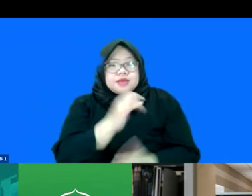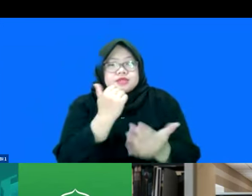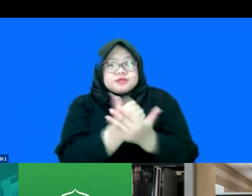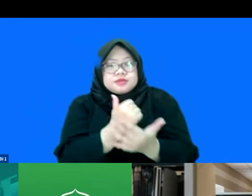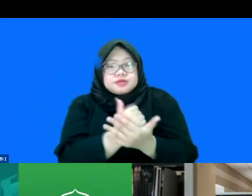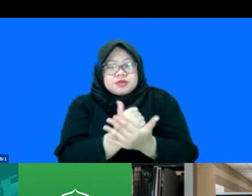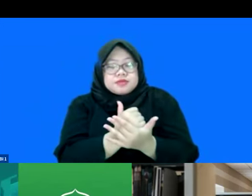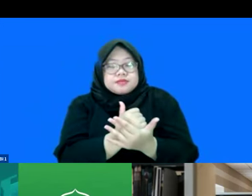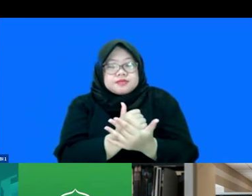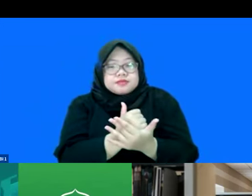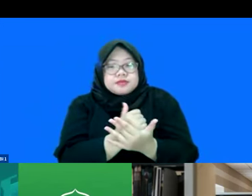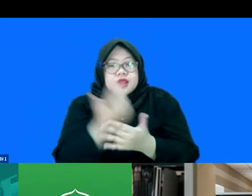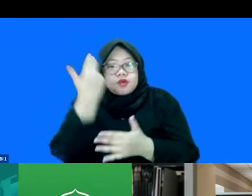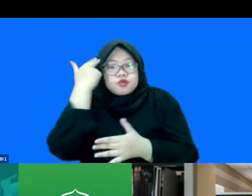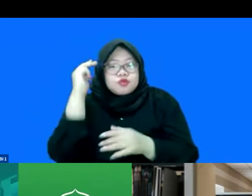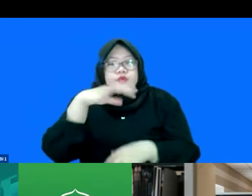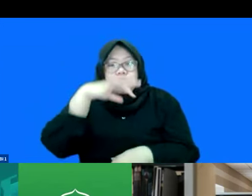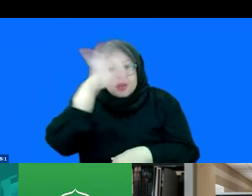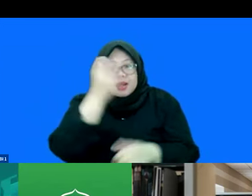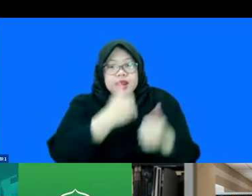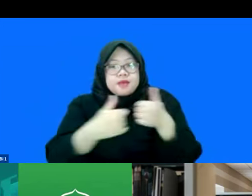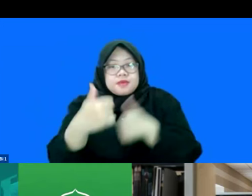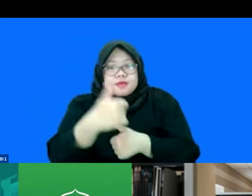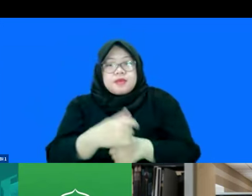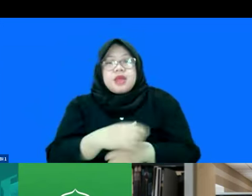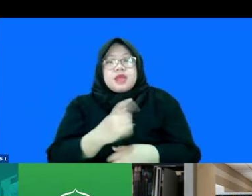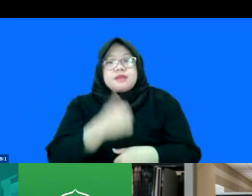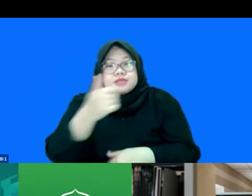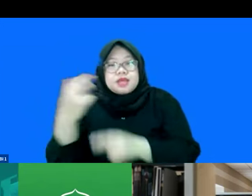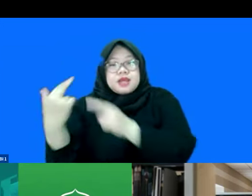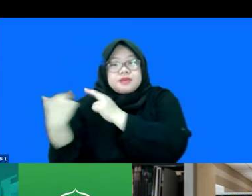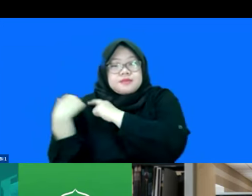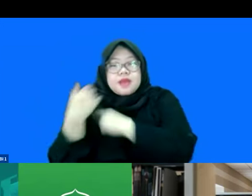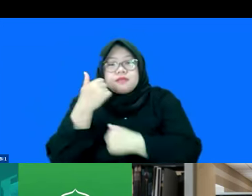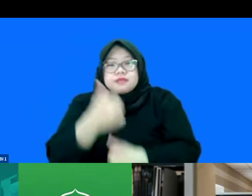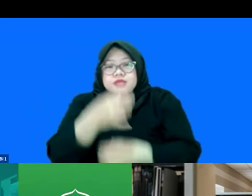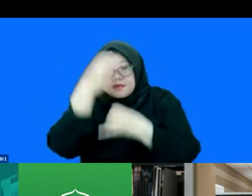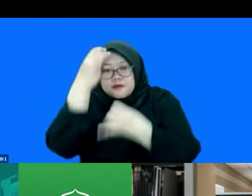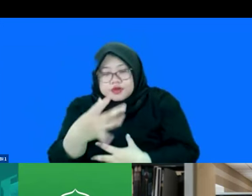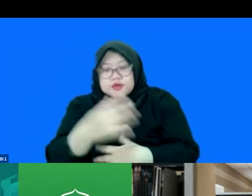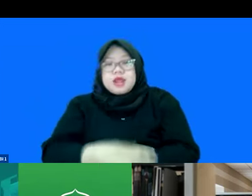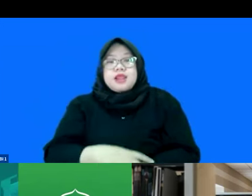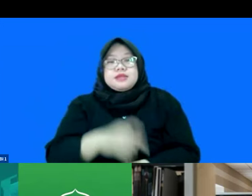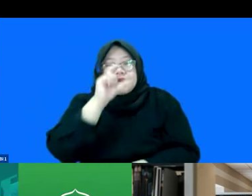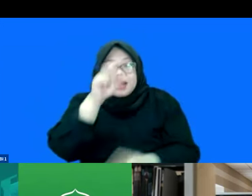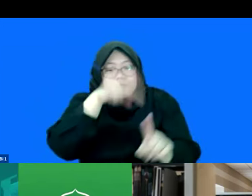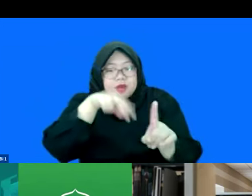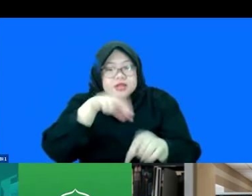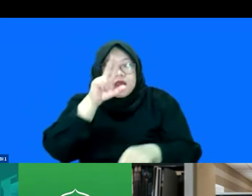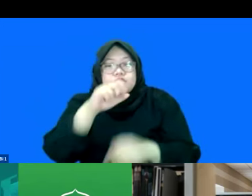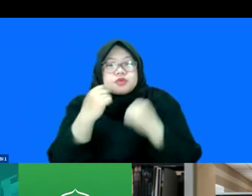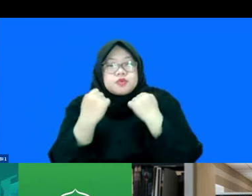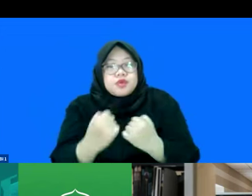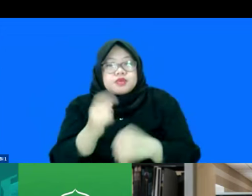Apa namanya, untuk Polri yang lebih baik, yang lebih akuntabel, lebih profesional, mekanisme pengawasan yang perlu diperkuat. Ya.